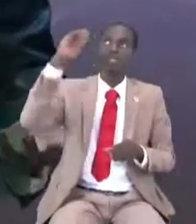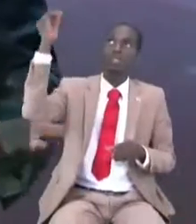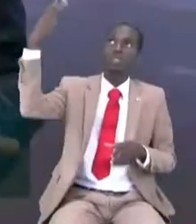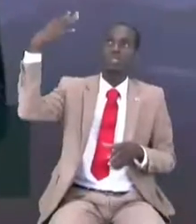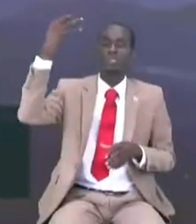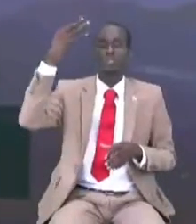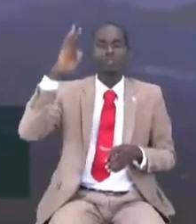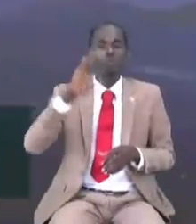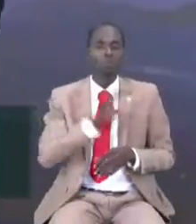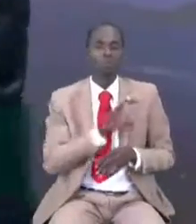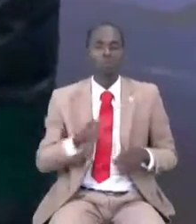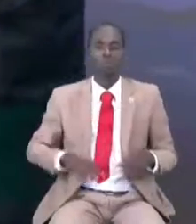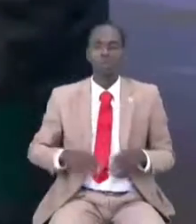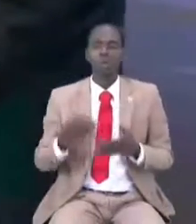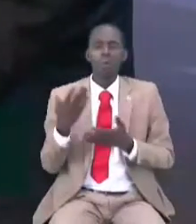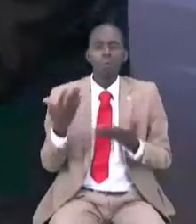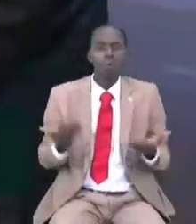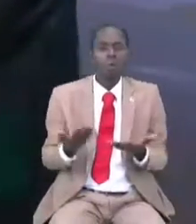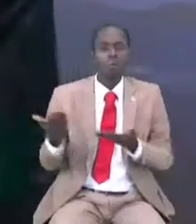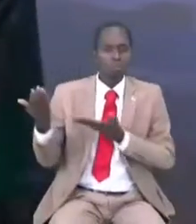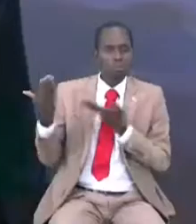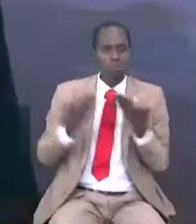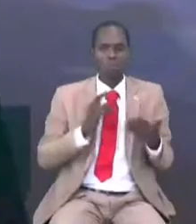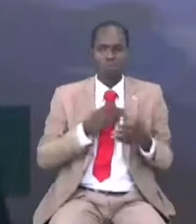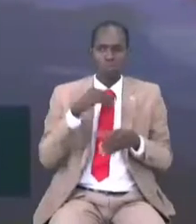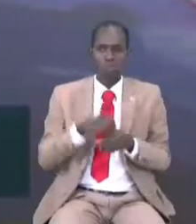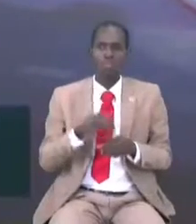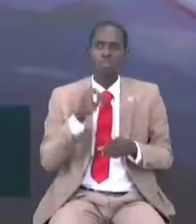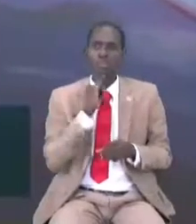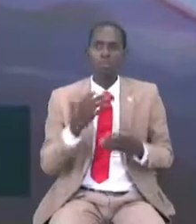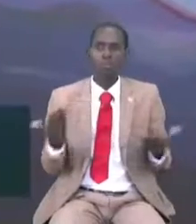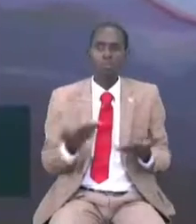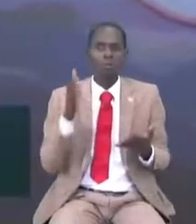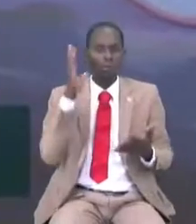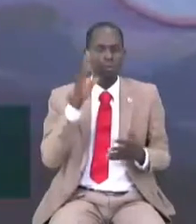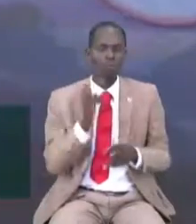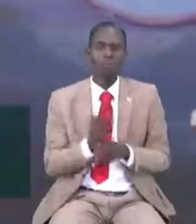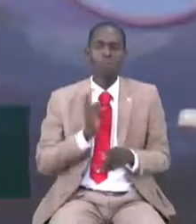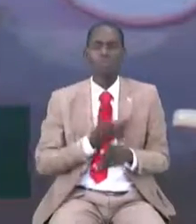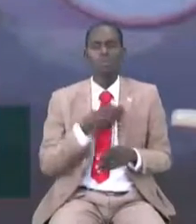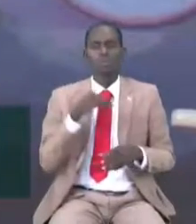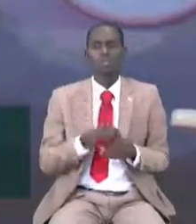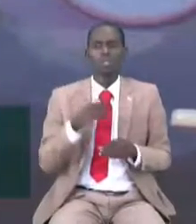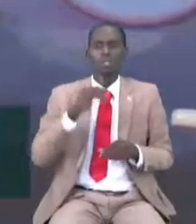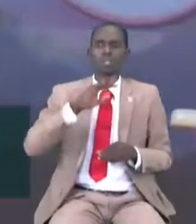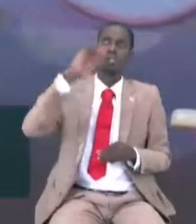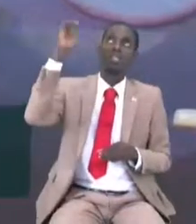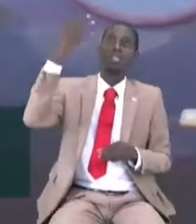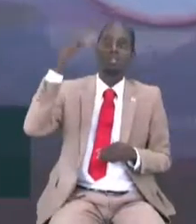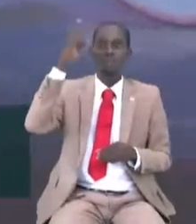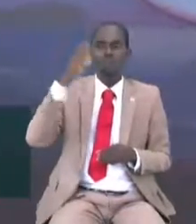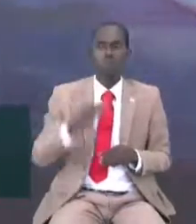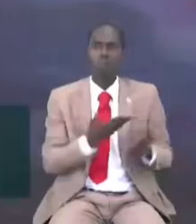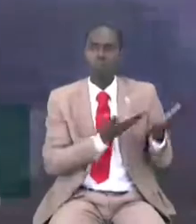continuer. La grâce de Dieu nous a amenés dans le royaume, et c'est la même grâce de Dieu